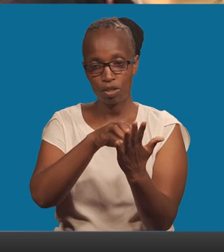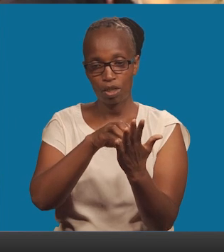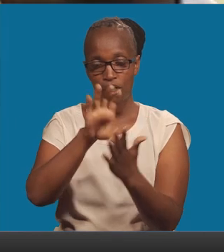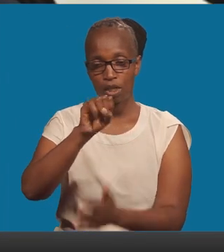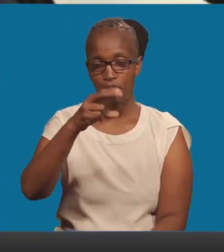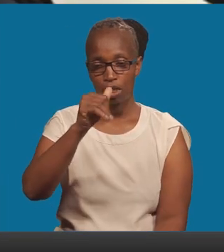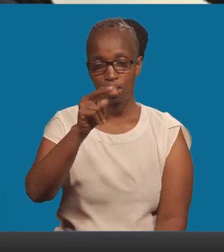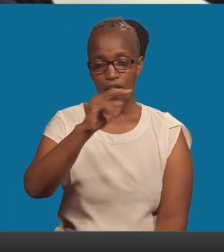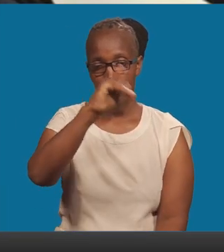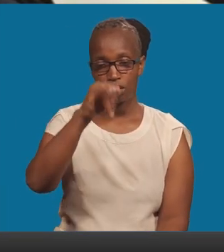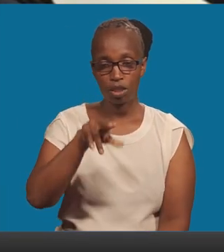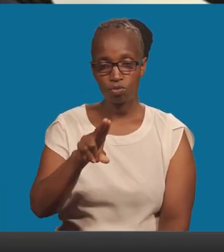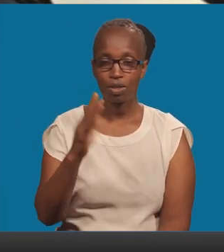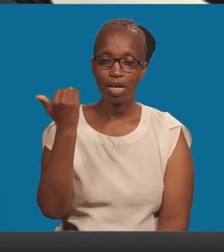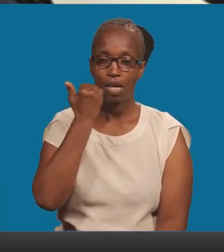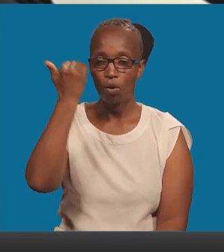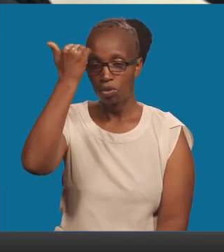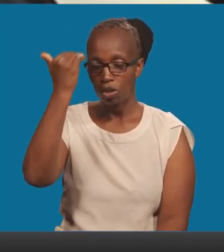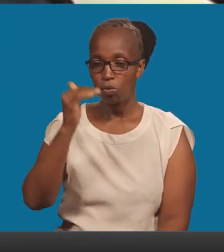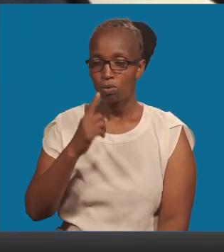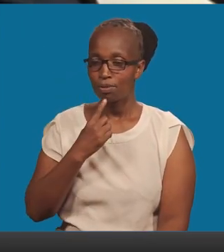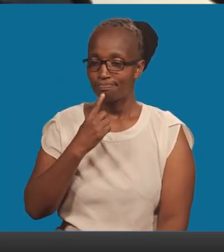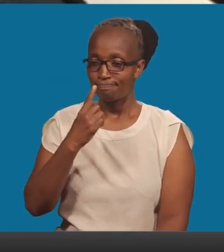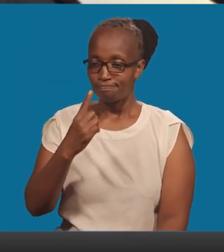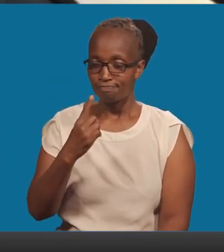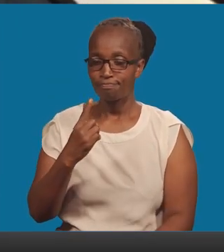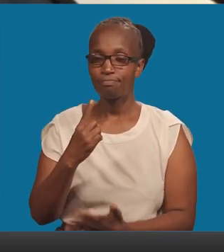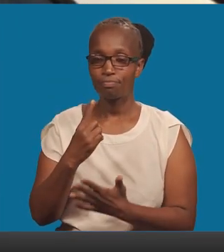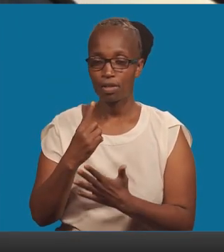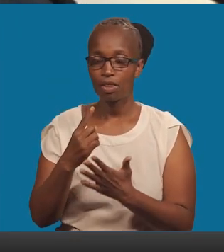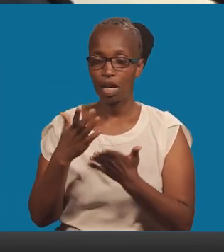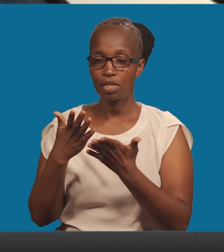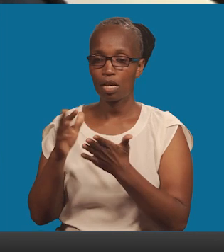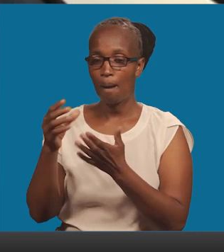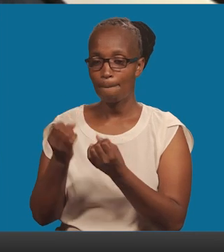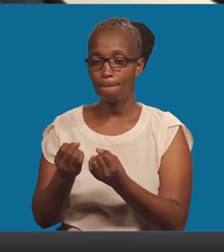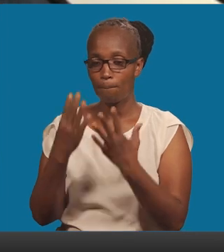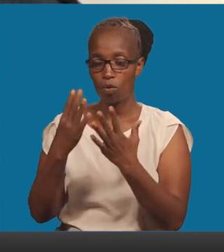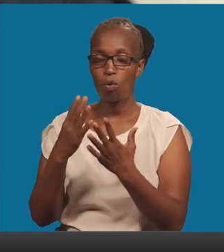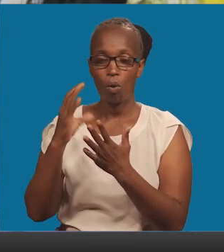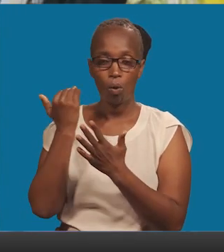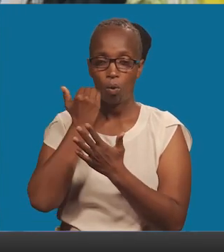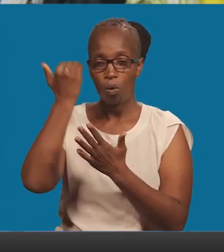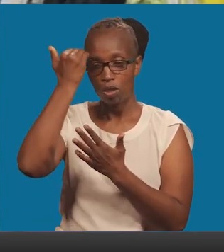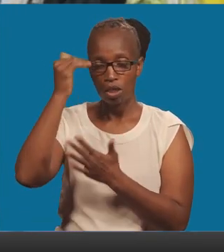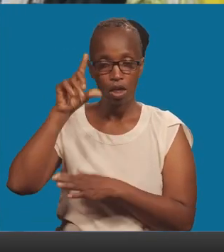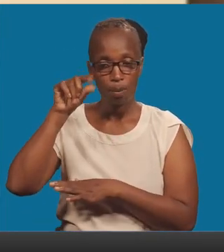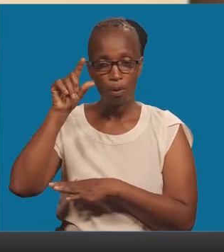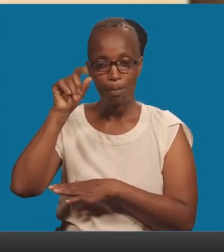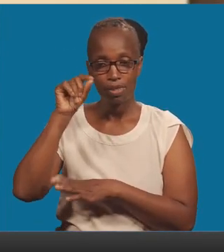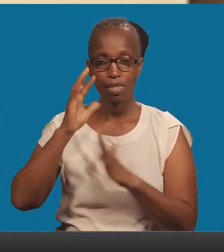law. Mahakama ilifahamishwa kwamba kuna mahakama ya kukabiliana na ugaidi katika eneo la Shanzu, kaunti ya